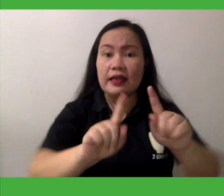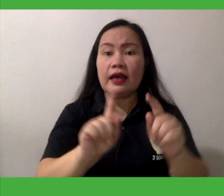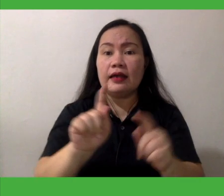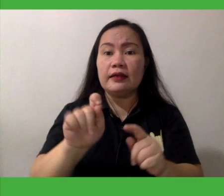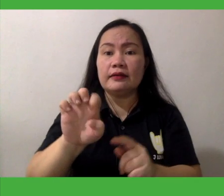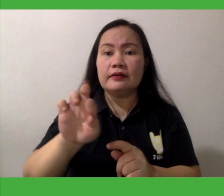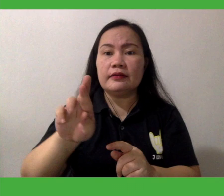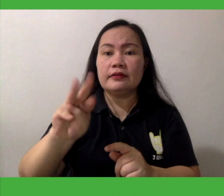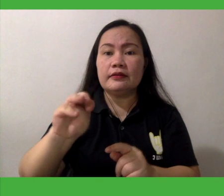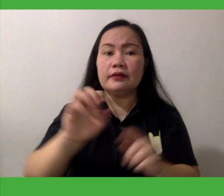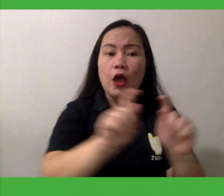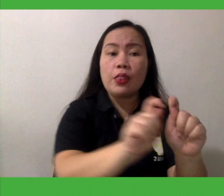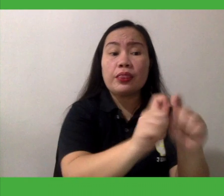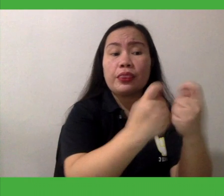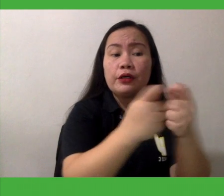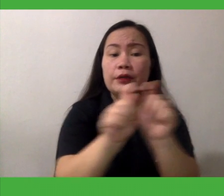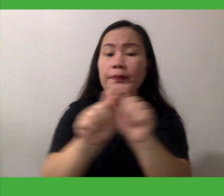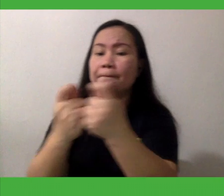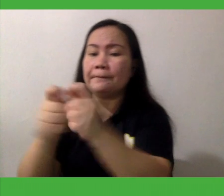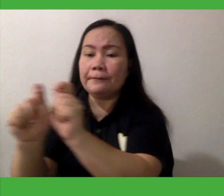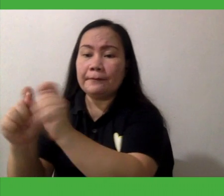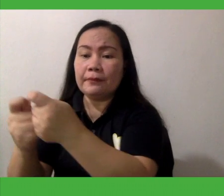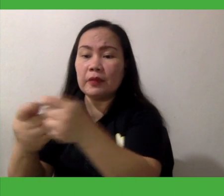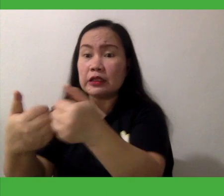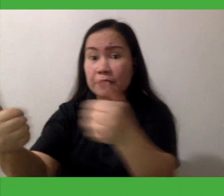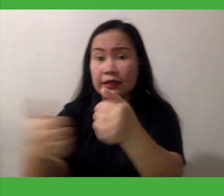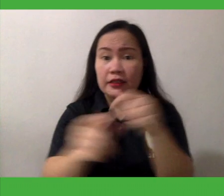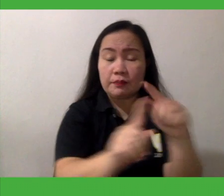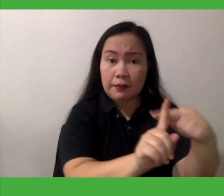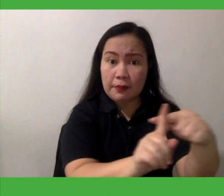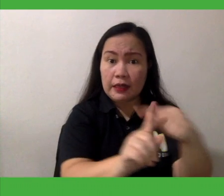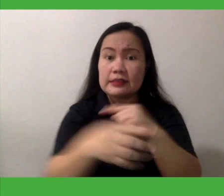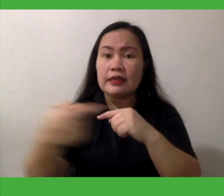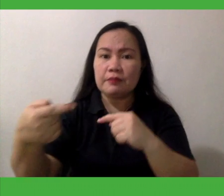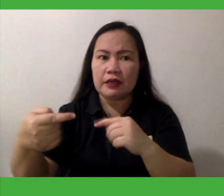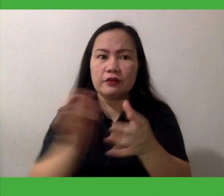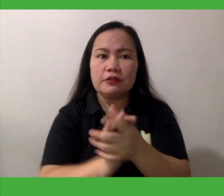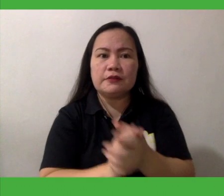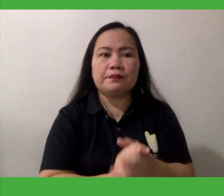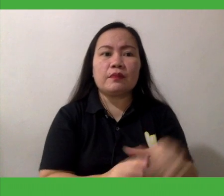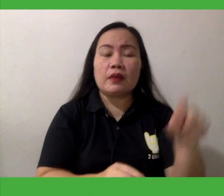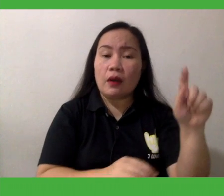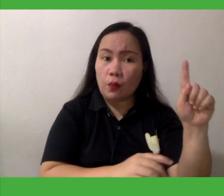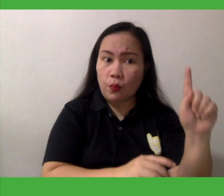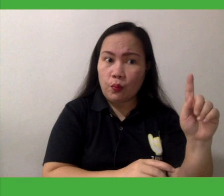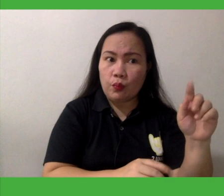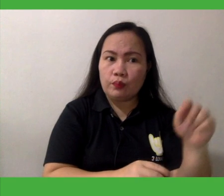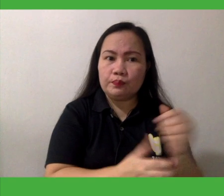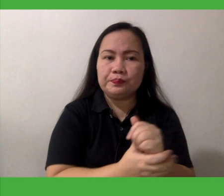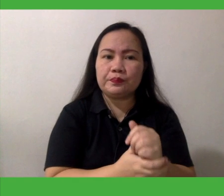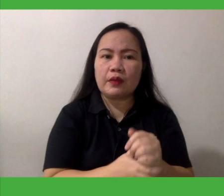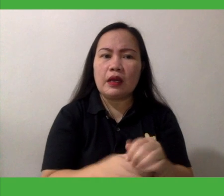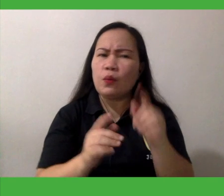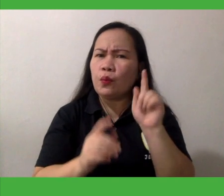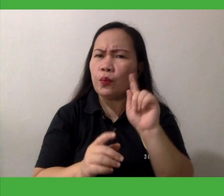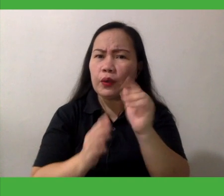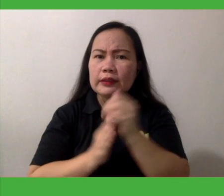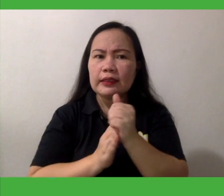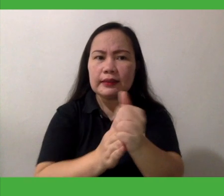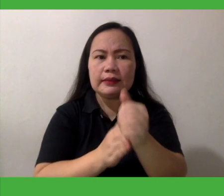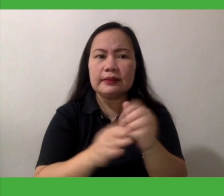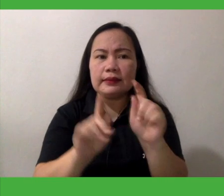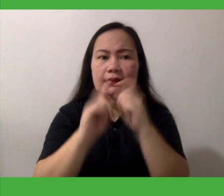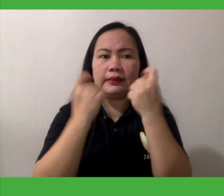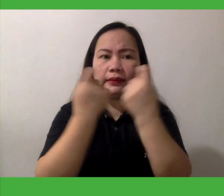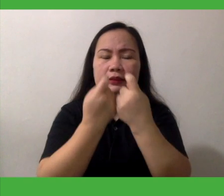plus at minus, yan ang naghihiwalay sa kanila. So, 1, 2, 3. Okay? So, 3 terms